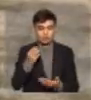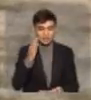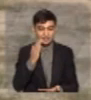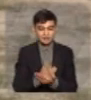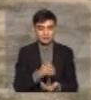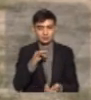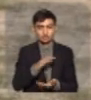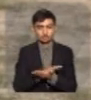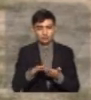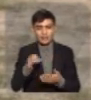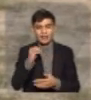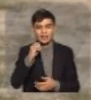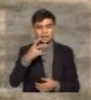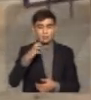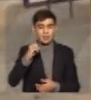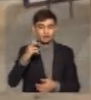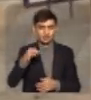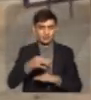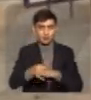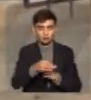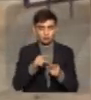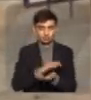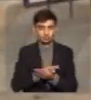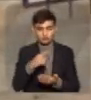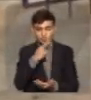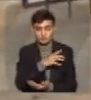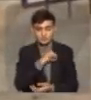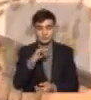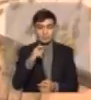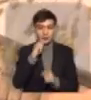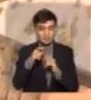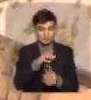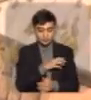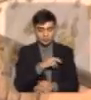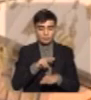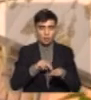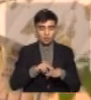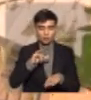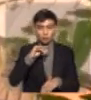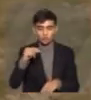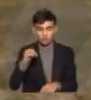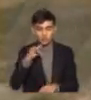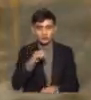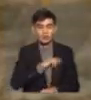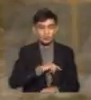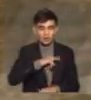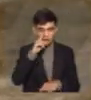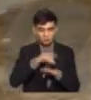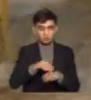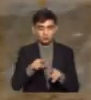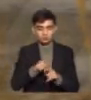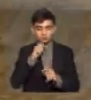году признали Енбекшинский район. Кроме того, подарками и дипломами отметили работу участковых полицейских и работников акимата.